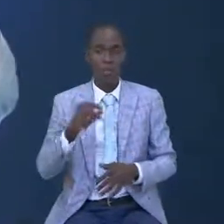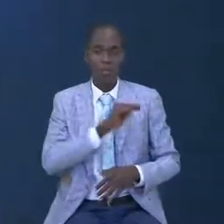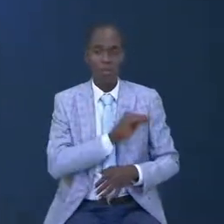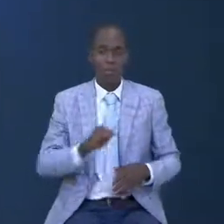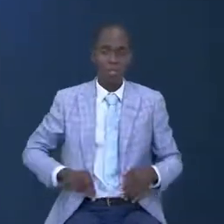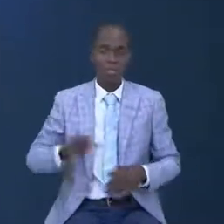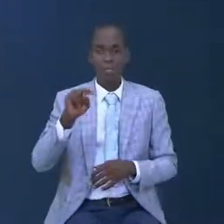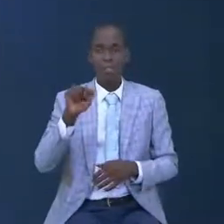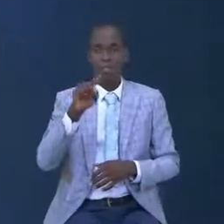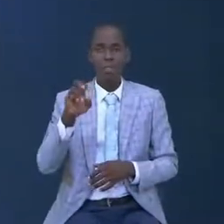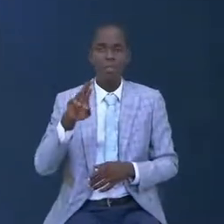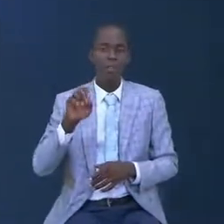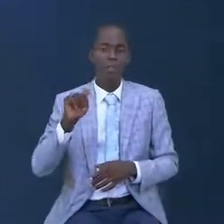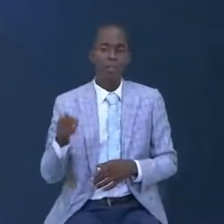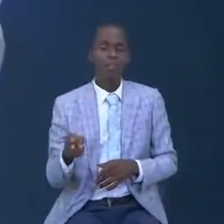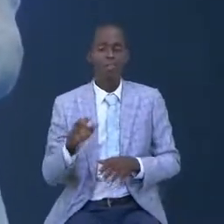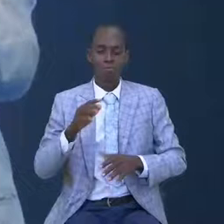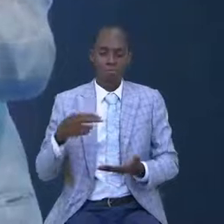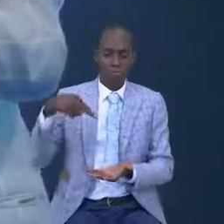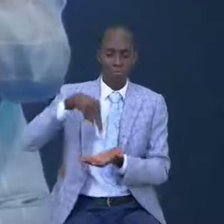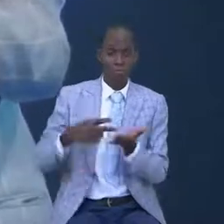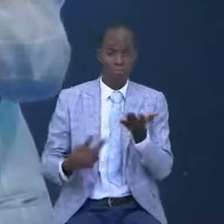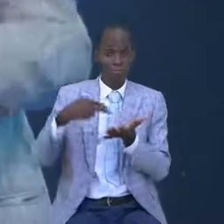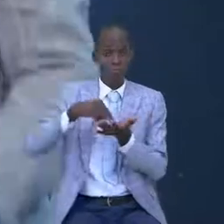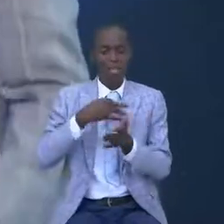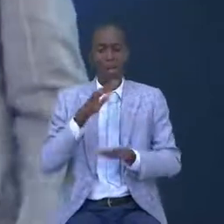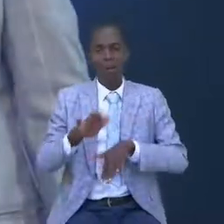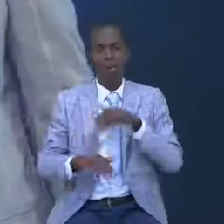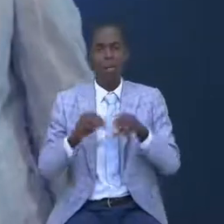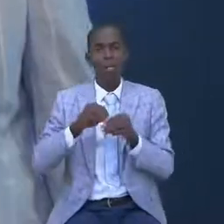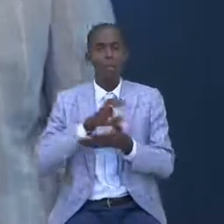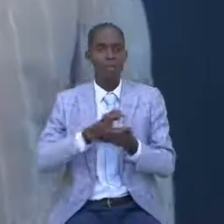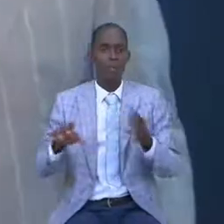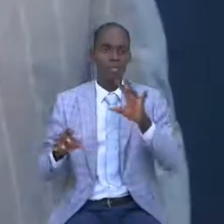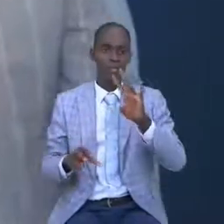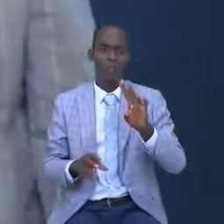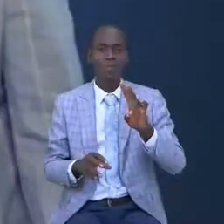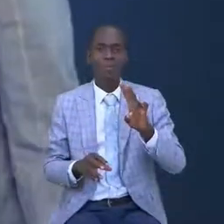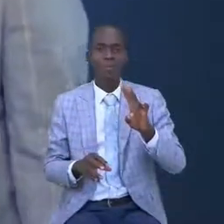Au nom de Jésus-Christ de Nazareth, lève-toi et marche.